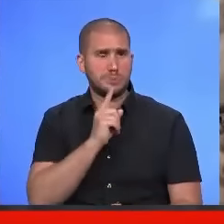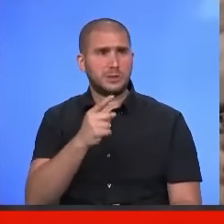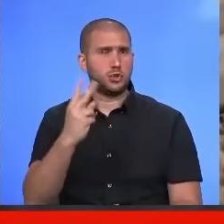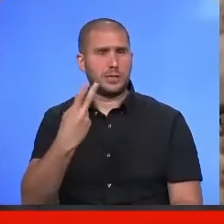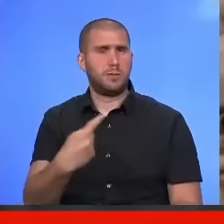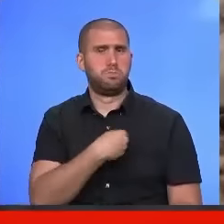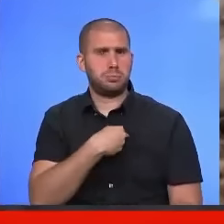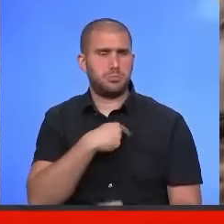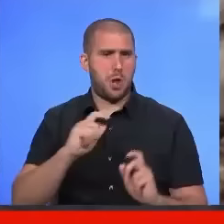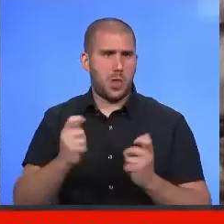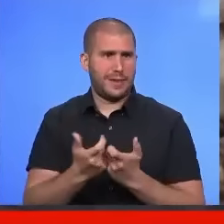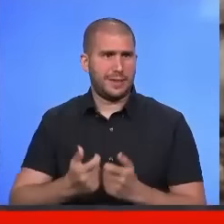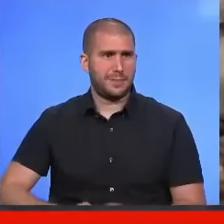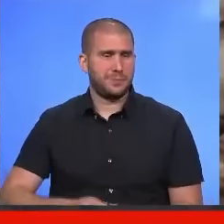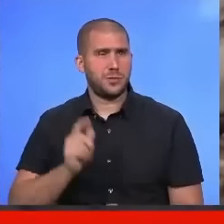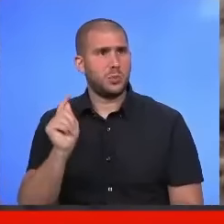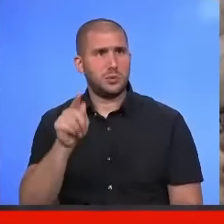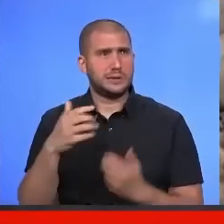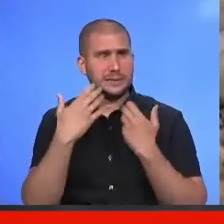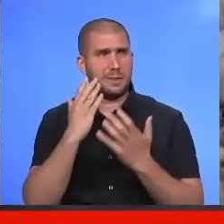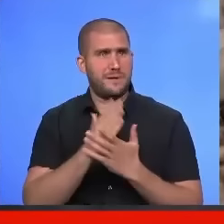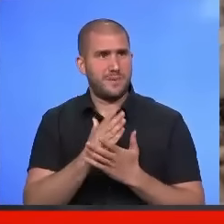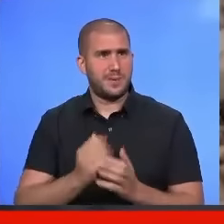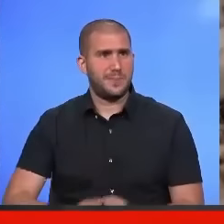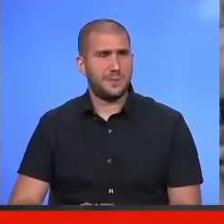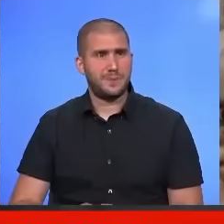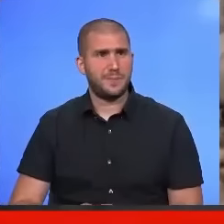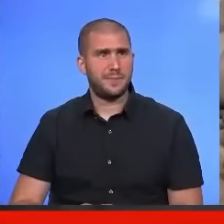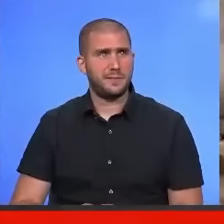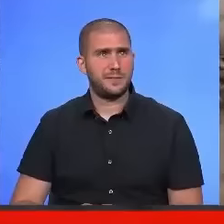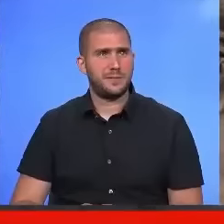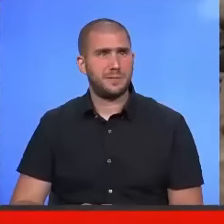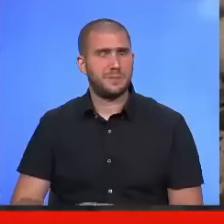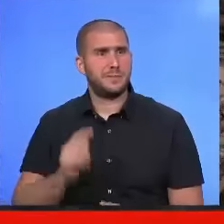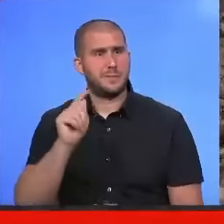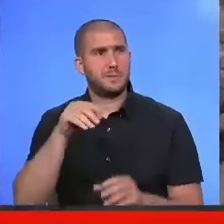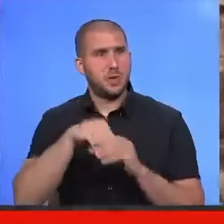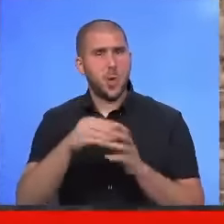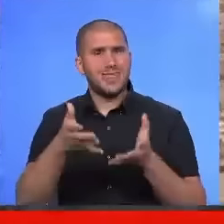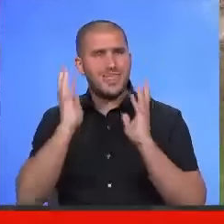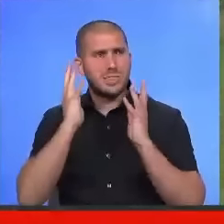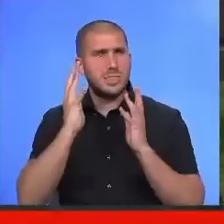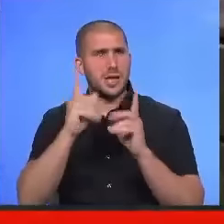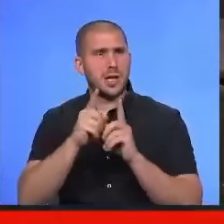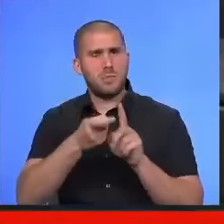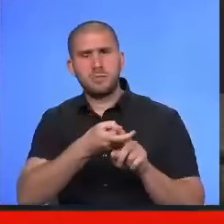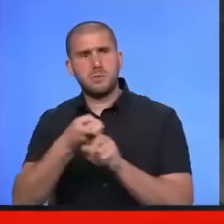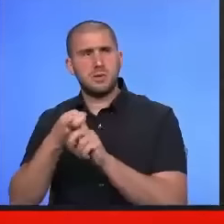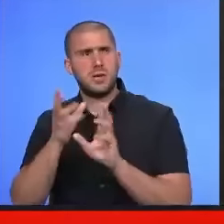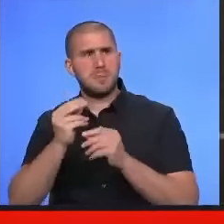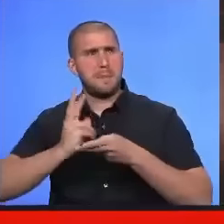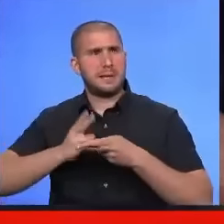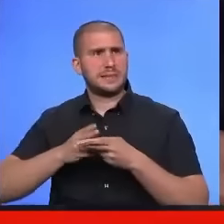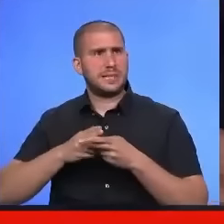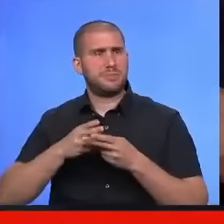השני לוחד הוא הגיע סיפר לי עליה ו הגיע בתוך טנדר בעגלה נגררת כזה עם ברזלים